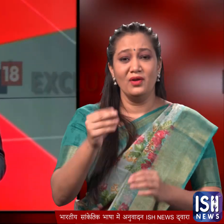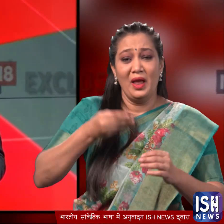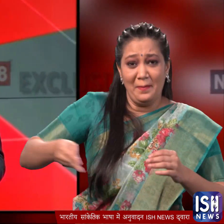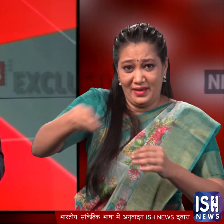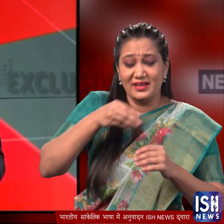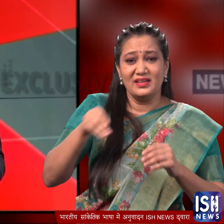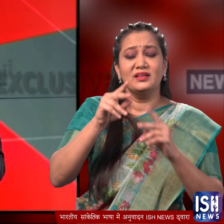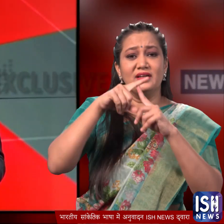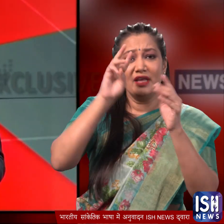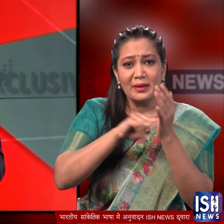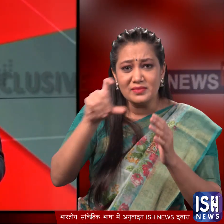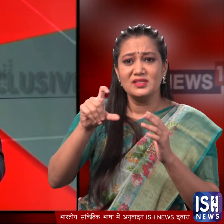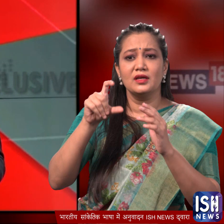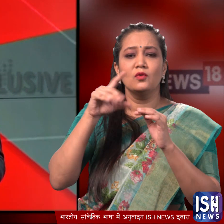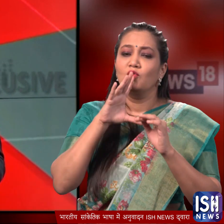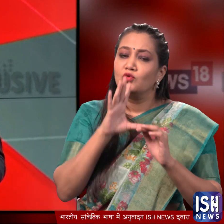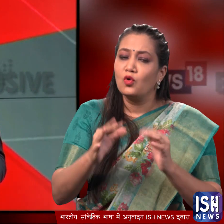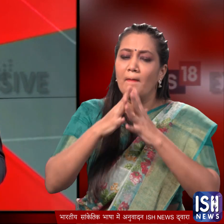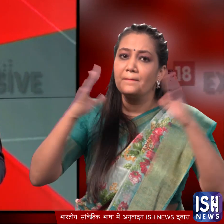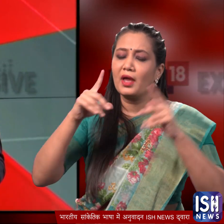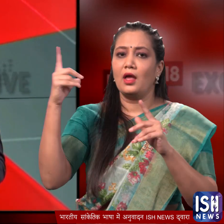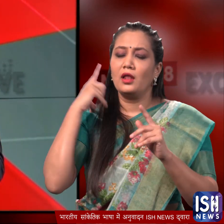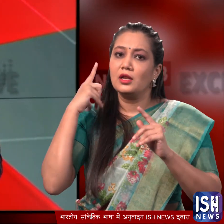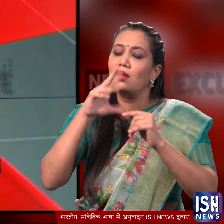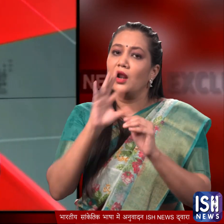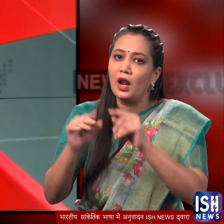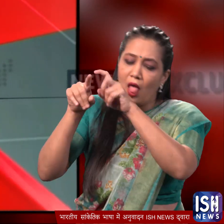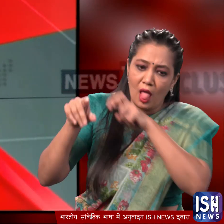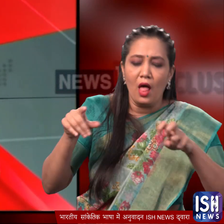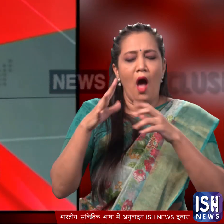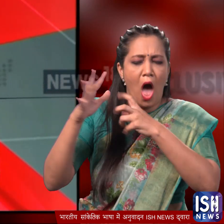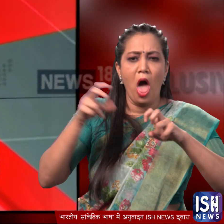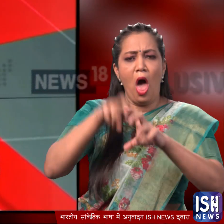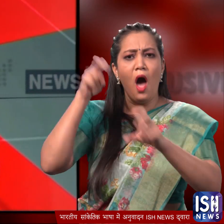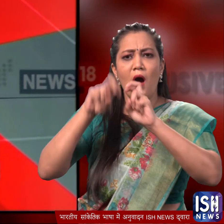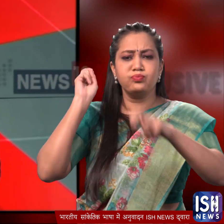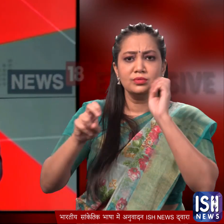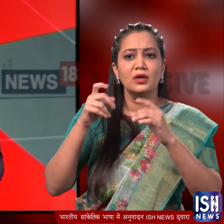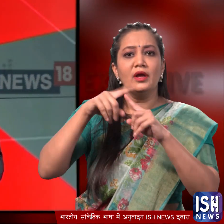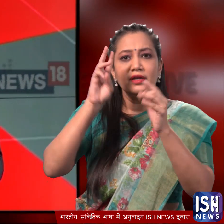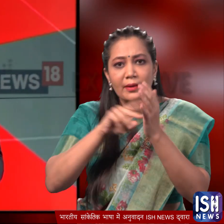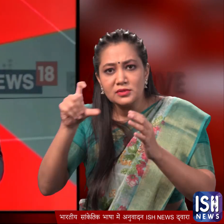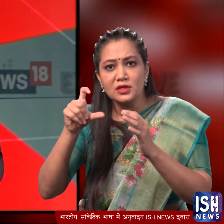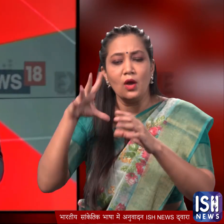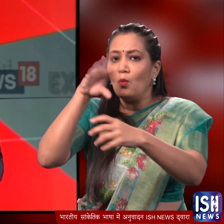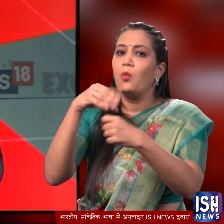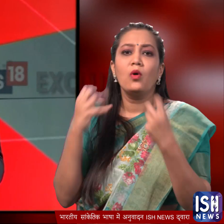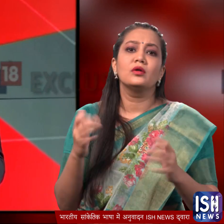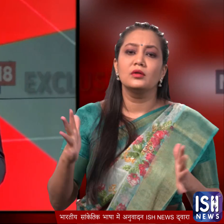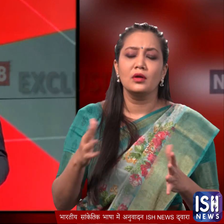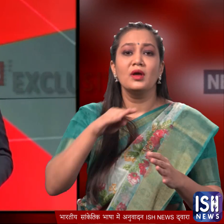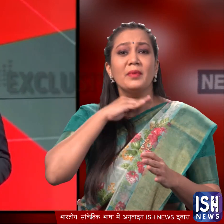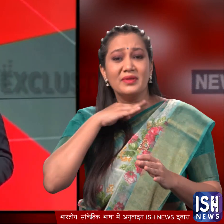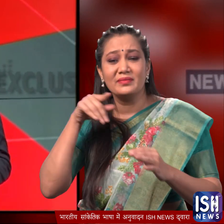की एक बात यह कि पश्चिम बंगाल में टीएमसी को अब बड़े नेता ही डूबता जहाज मानने लगे हैं और वो चुनाव में टीएमसी के साथ डूबने के लिए तैयार